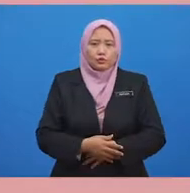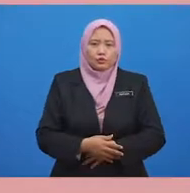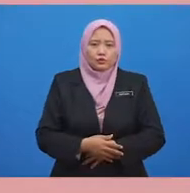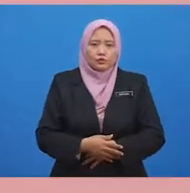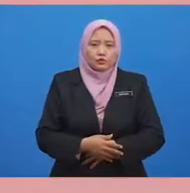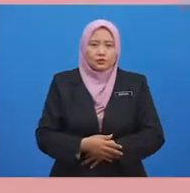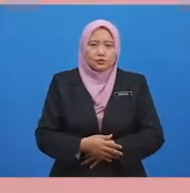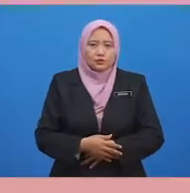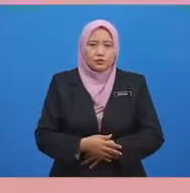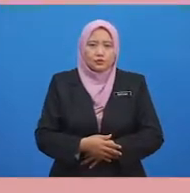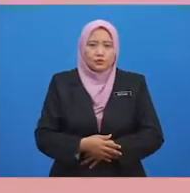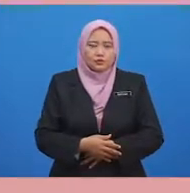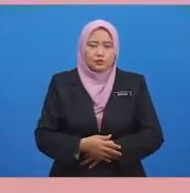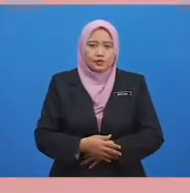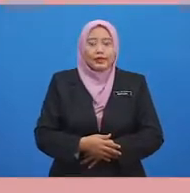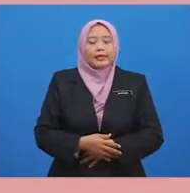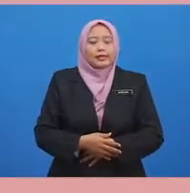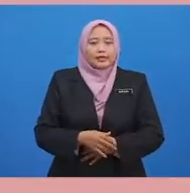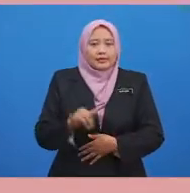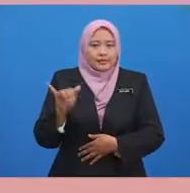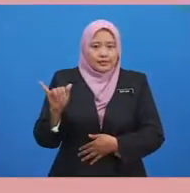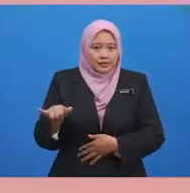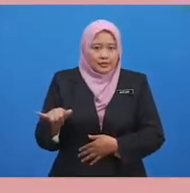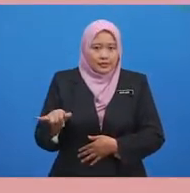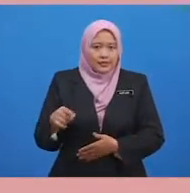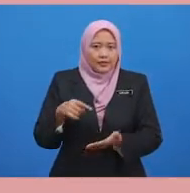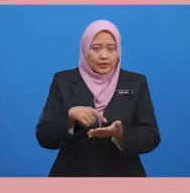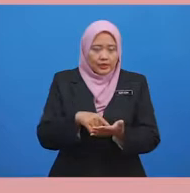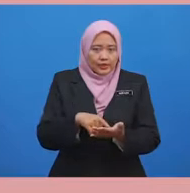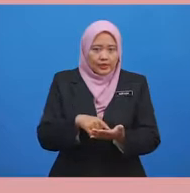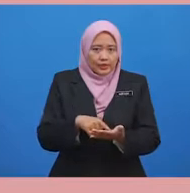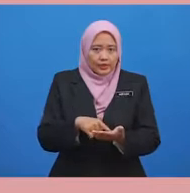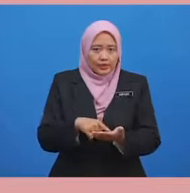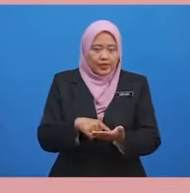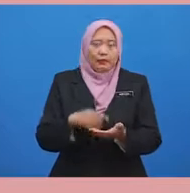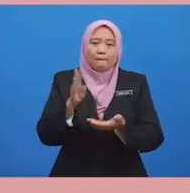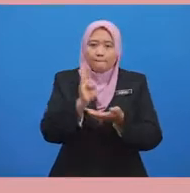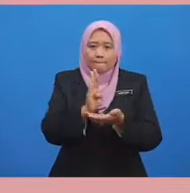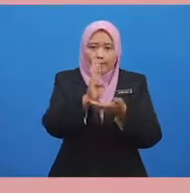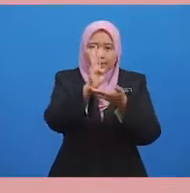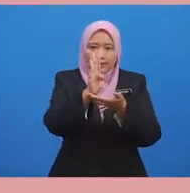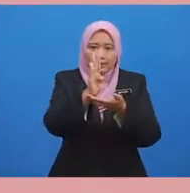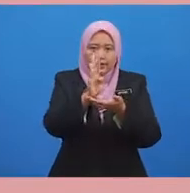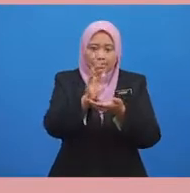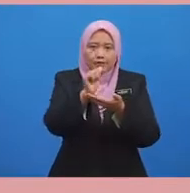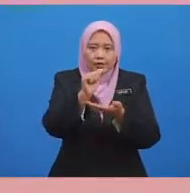Murid-murid? Ya, ini adalah bekas acuan